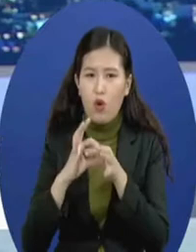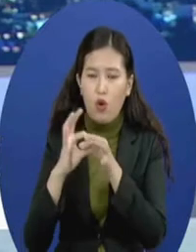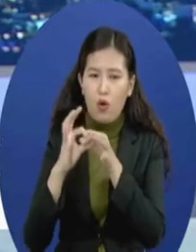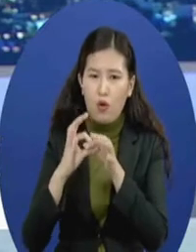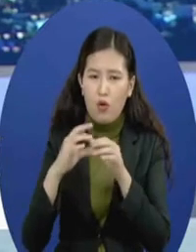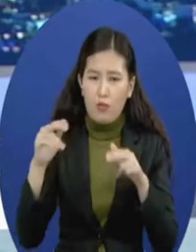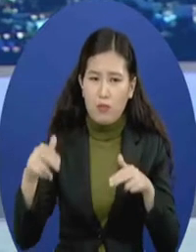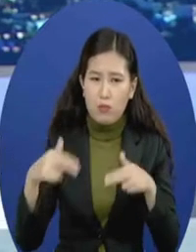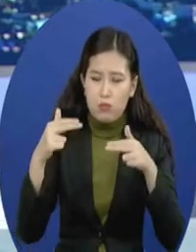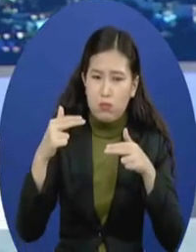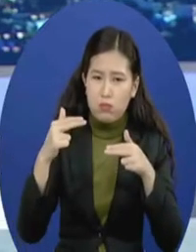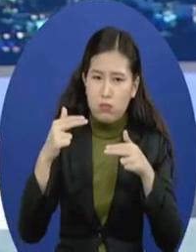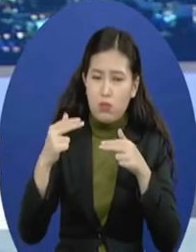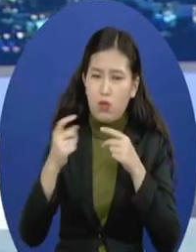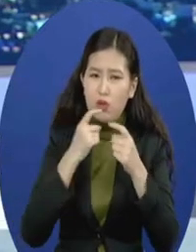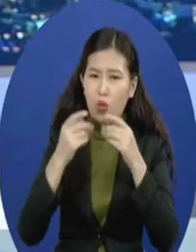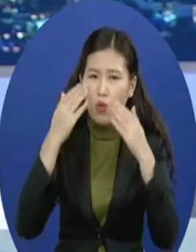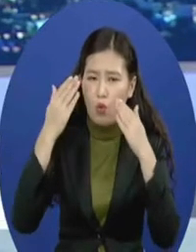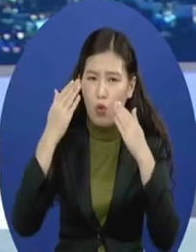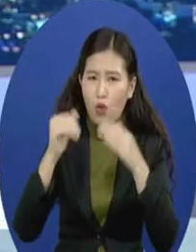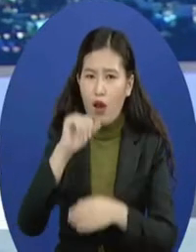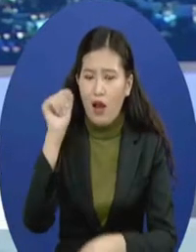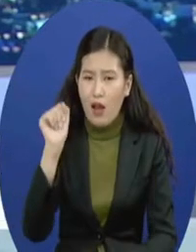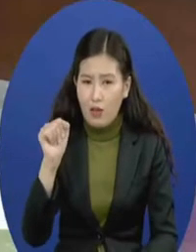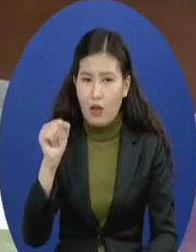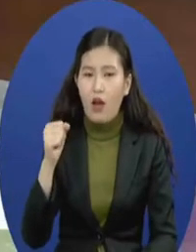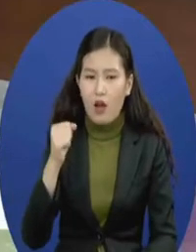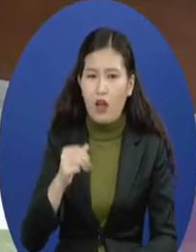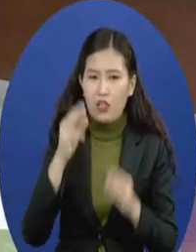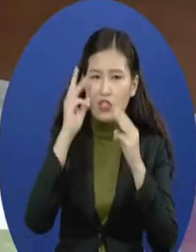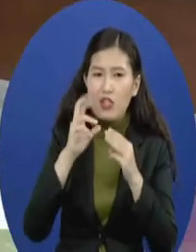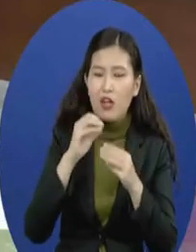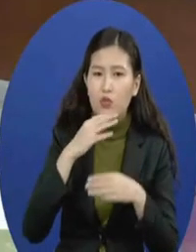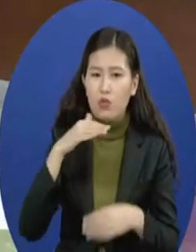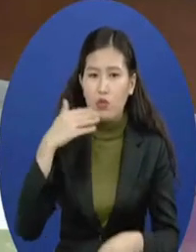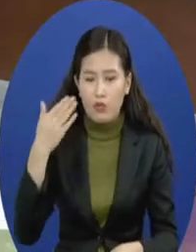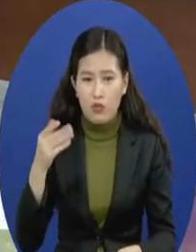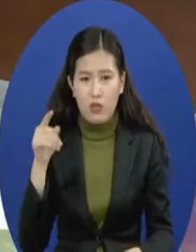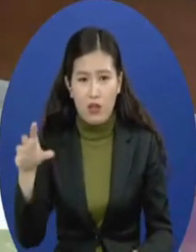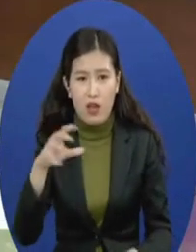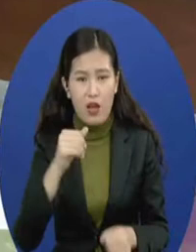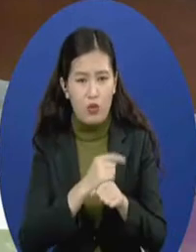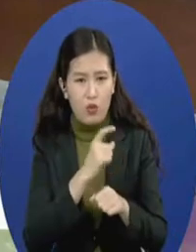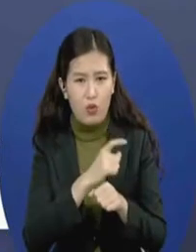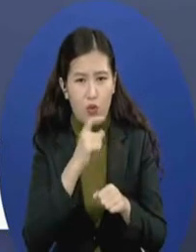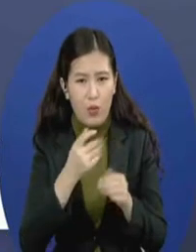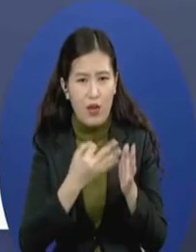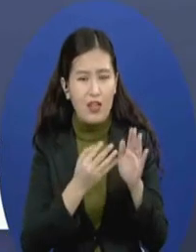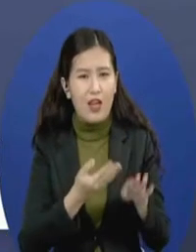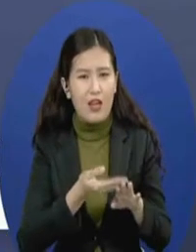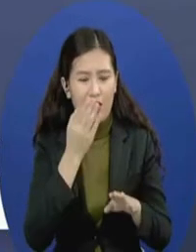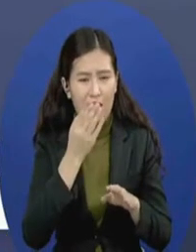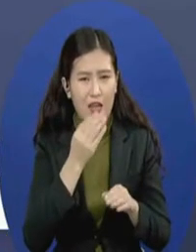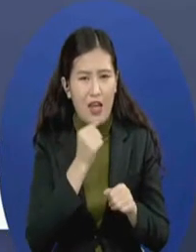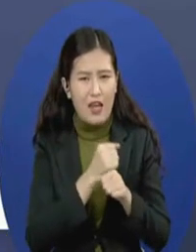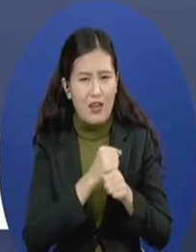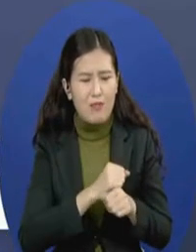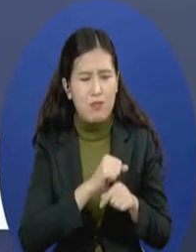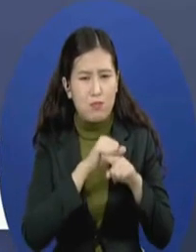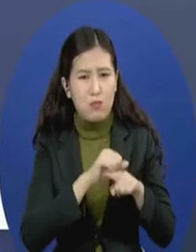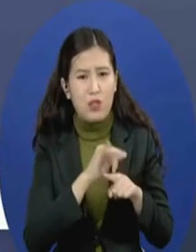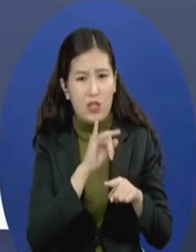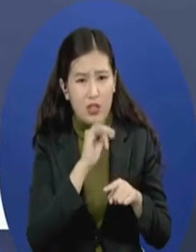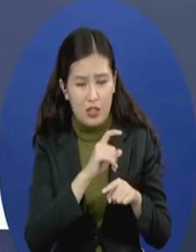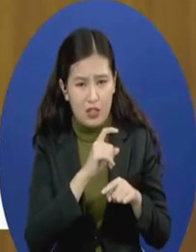байгаа асуудлыг шийдвэрлэх чиглэлийг өглөө. Эмч эмнэлгийн ажилтнуудын 80% нь ажлын ачаалал их, хувийн хамгаалалт хэрэгслийг тайлах үед болоод халдвар